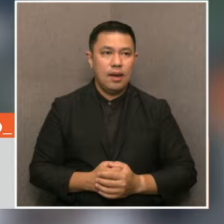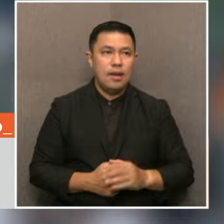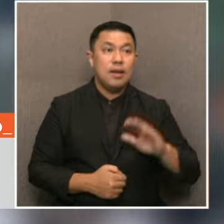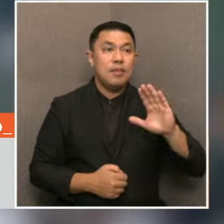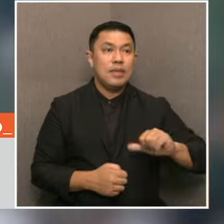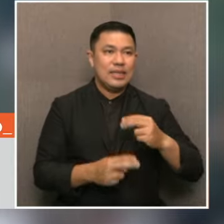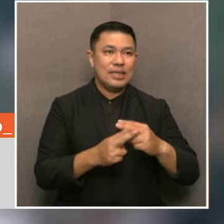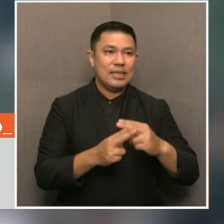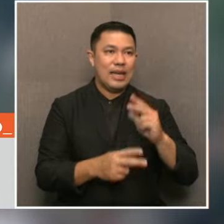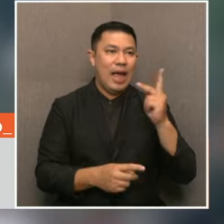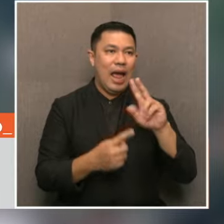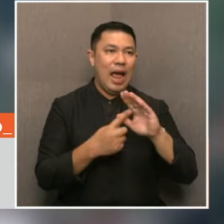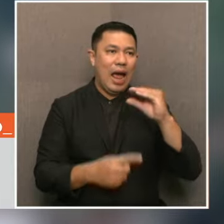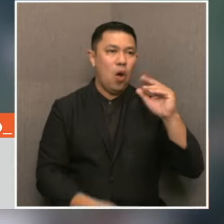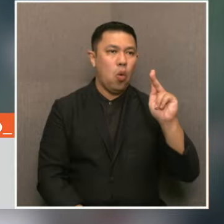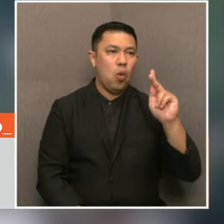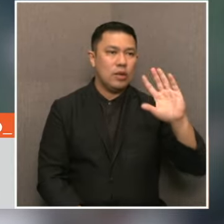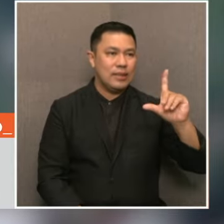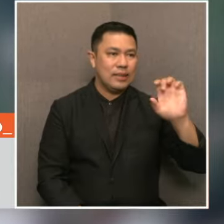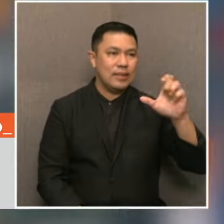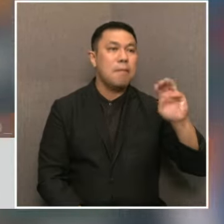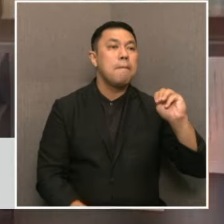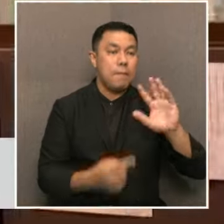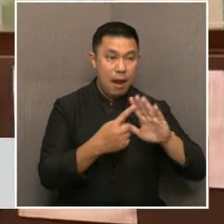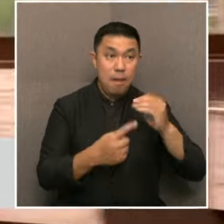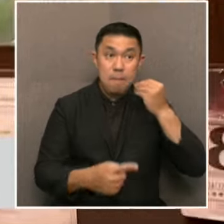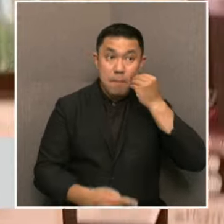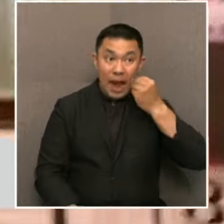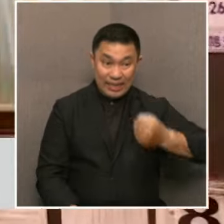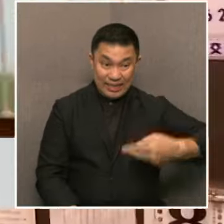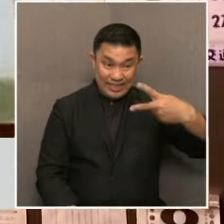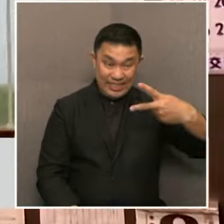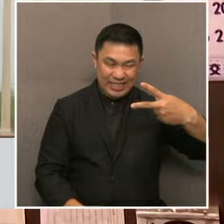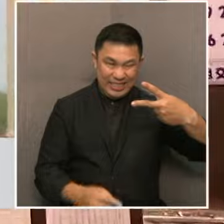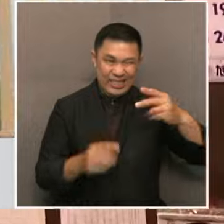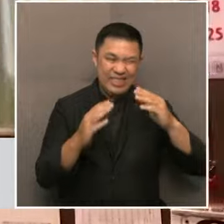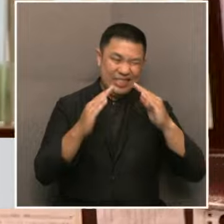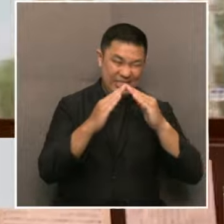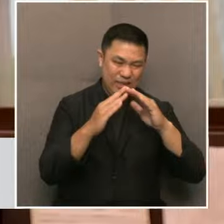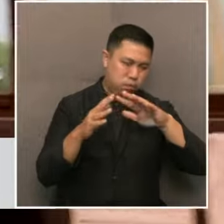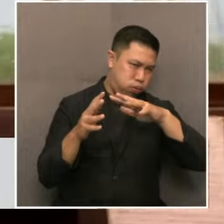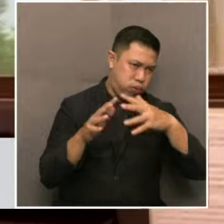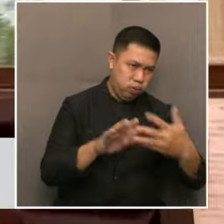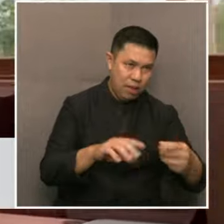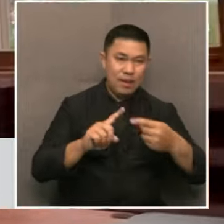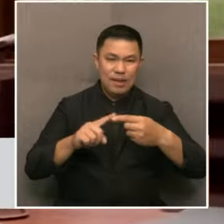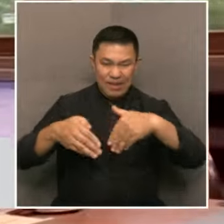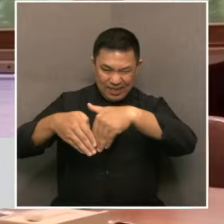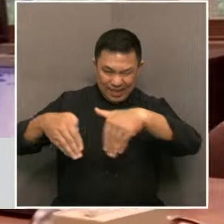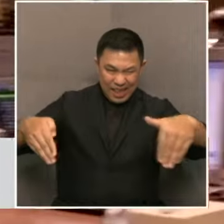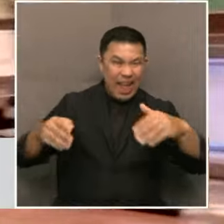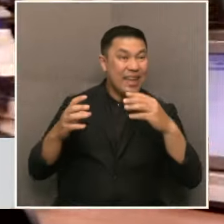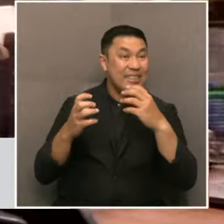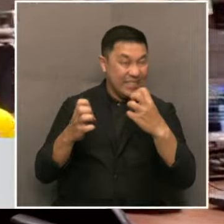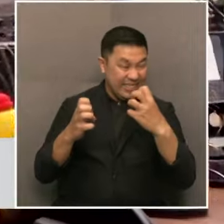บ้านพังถล่ม 1หลังนะคะเป็นบ้าน 2ชั้นและกำแพงคอนกรีตถล่มหลายแห่งอย่างไรก็ตามความเสียหายโดย